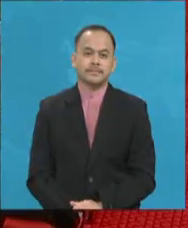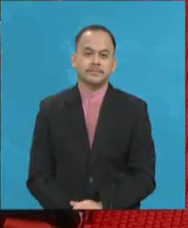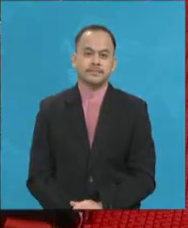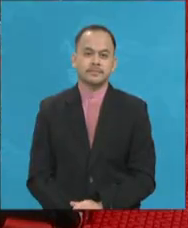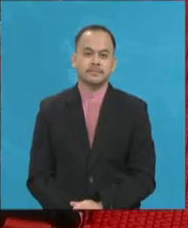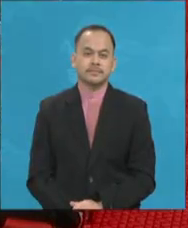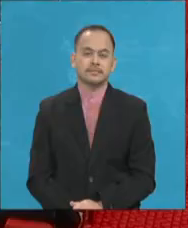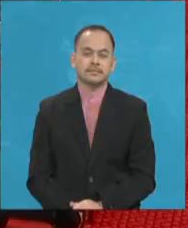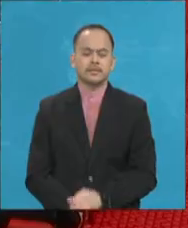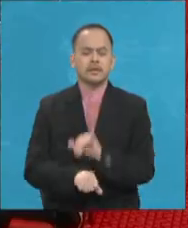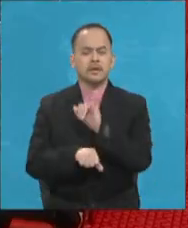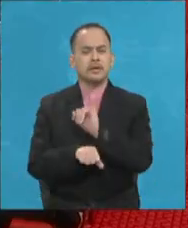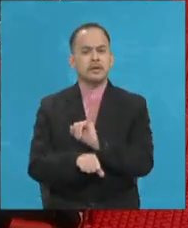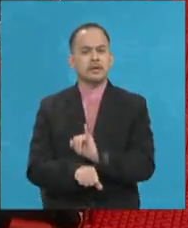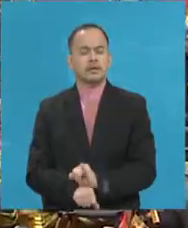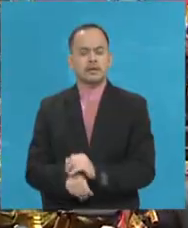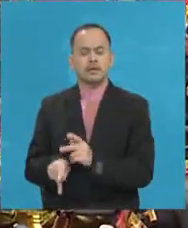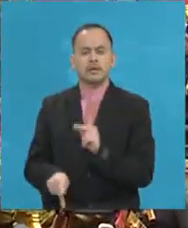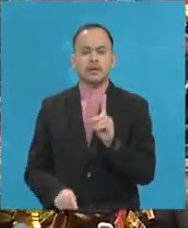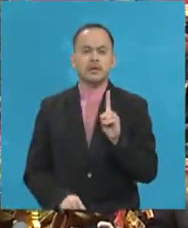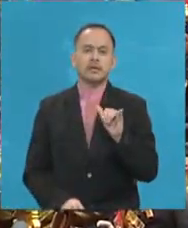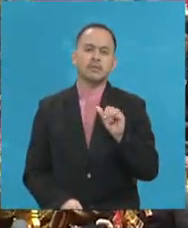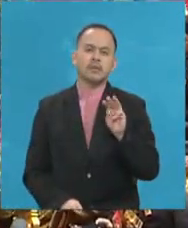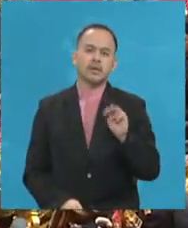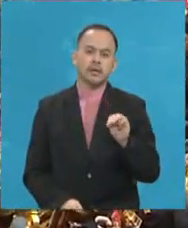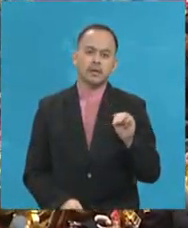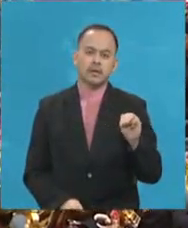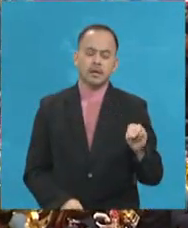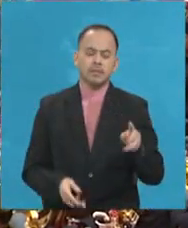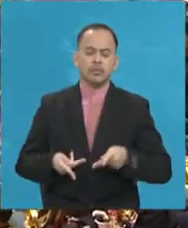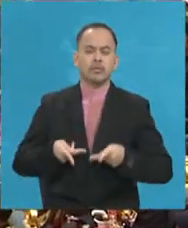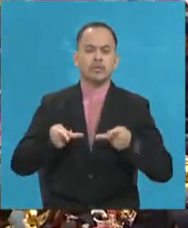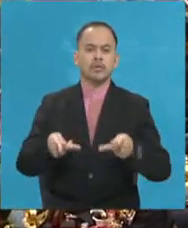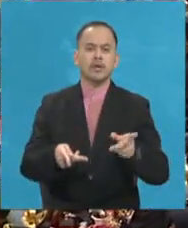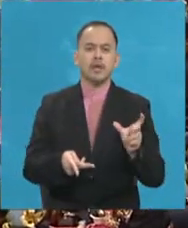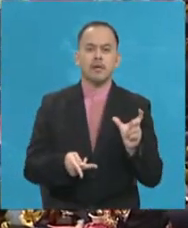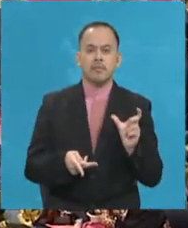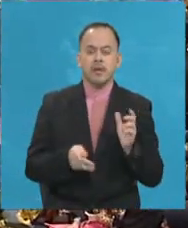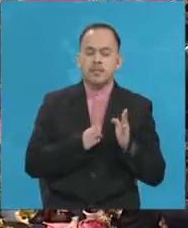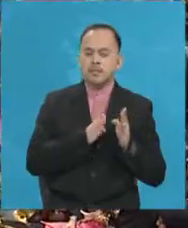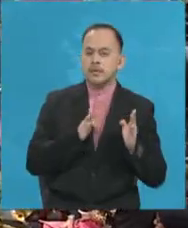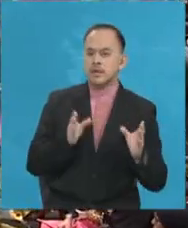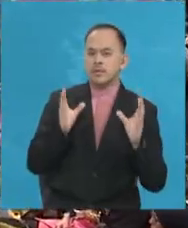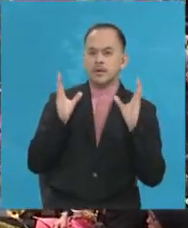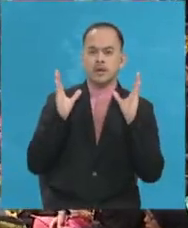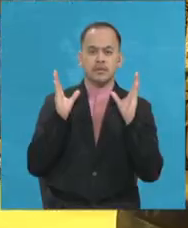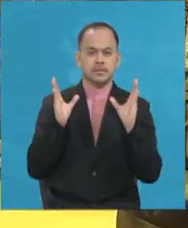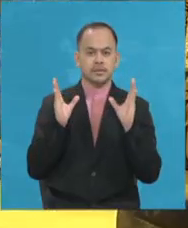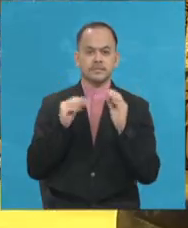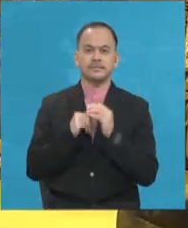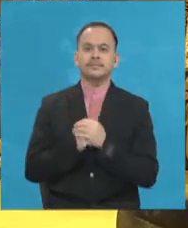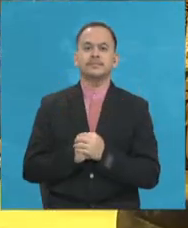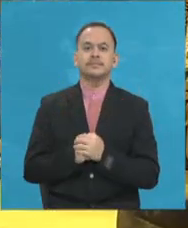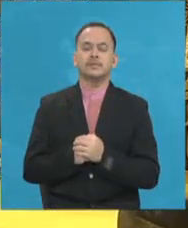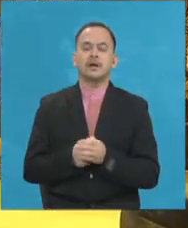Hai di istiadat ini kebawah duli Yang Maha Mulia berkenan mengurniakan bintang-bintang kebesaran negara Brunei